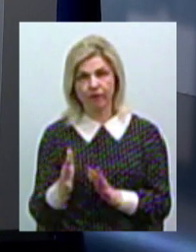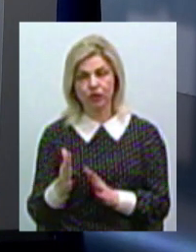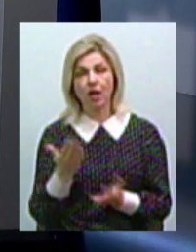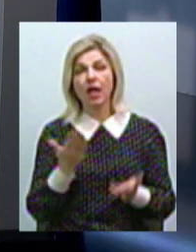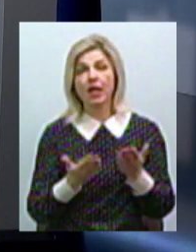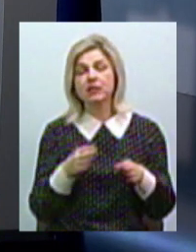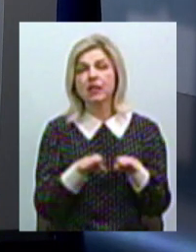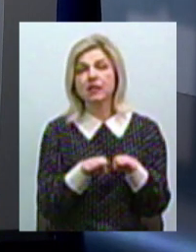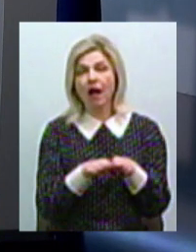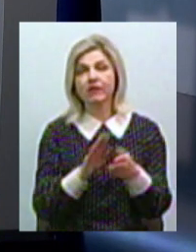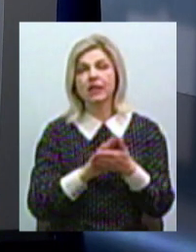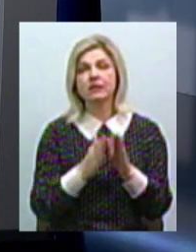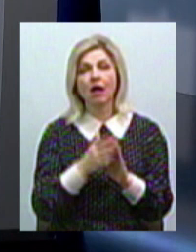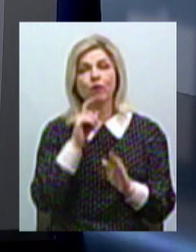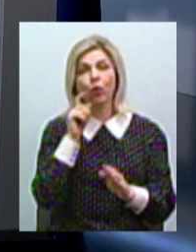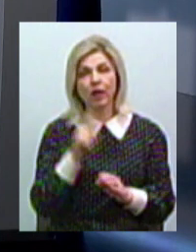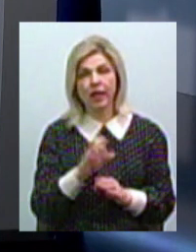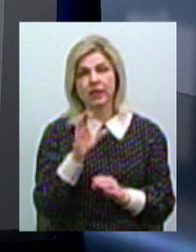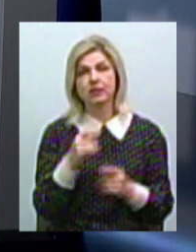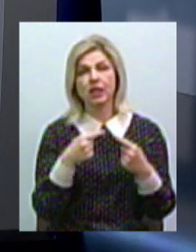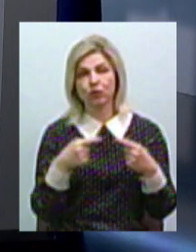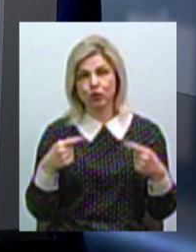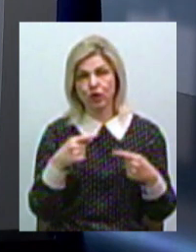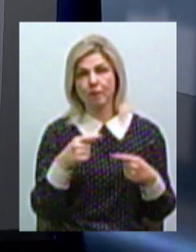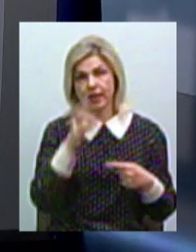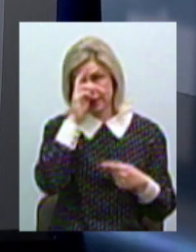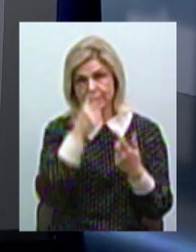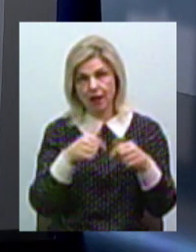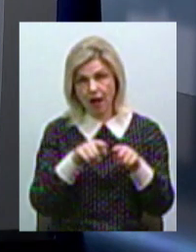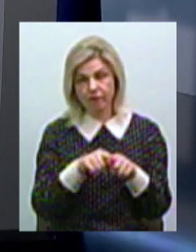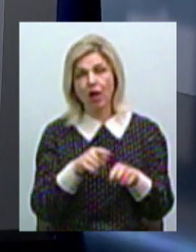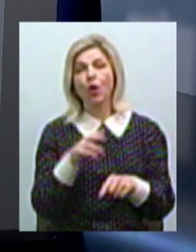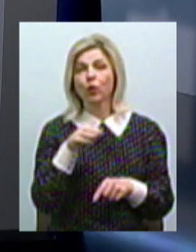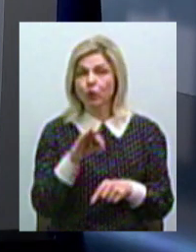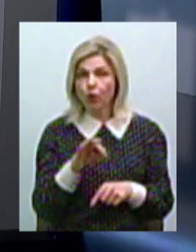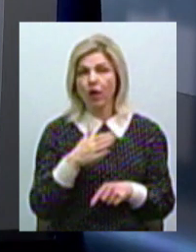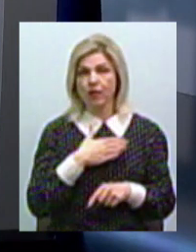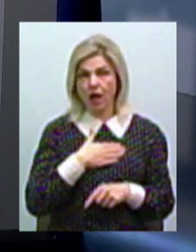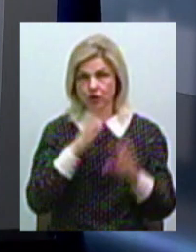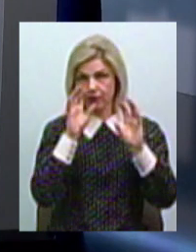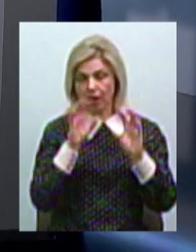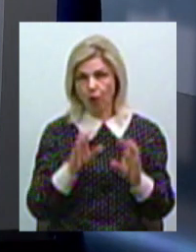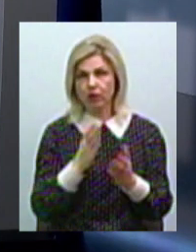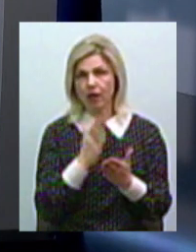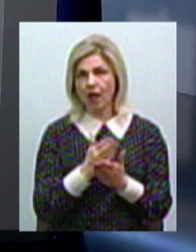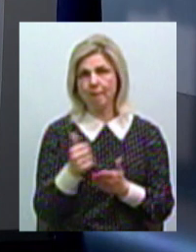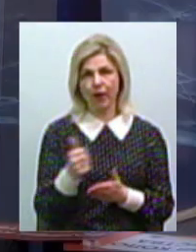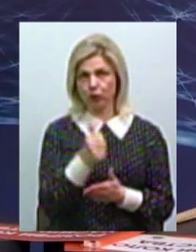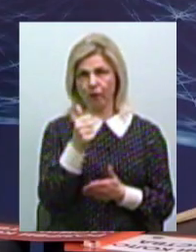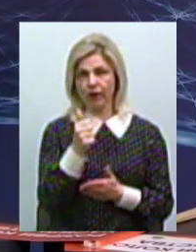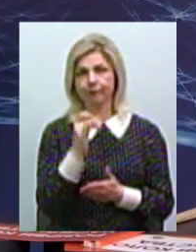справ в Україні з іншими країнами, то хотів би зазначити, що наше законодавство, воно є досить передовим і передбачає